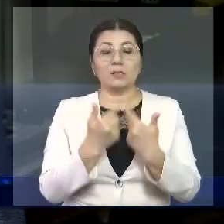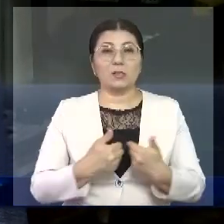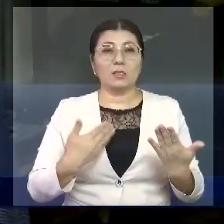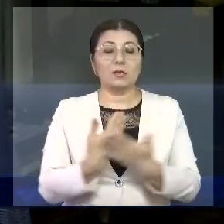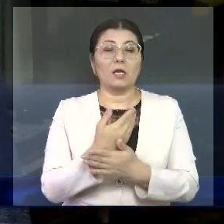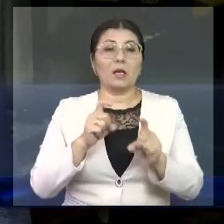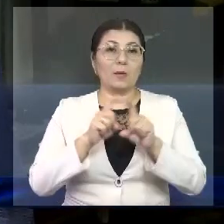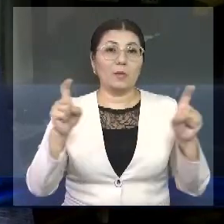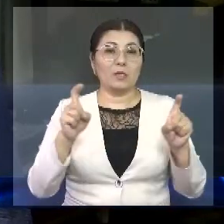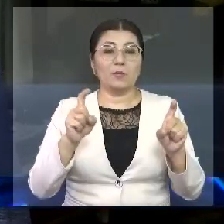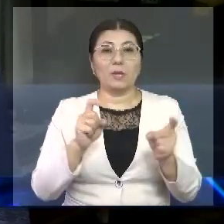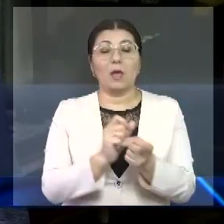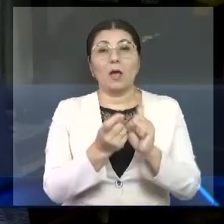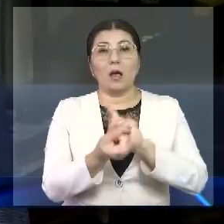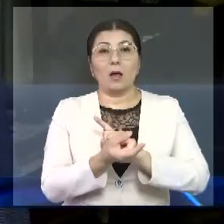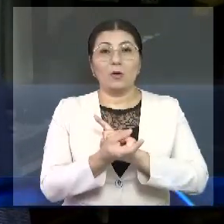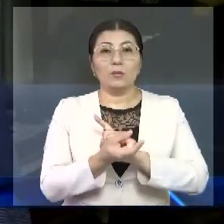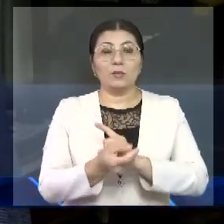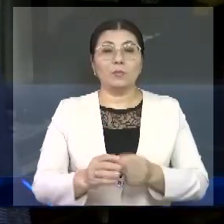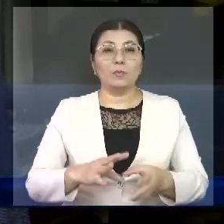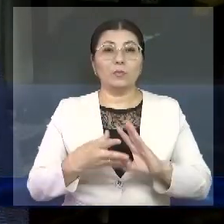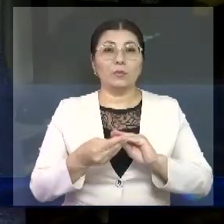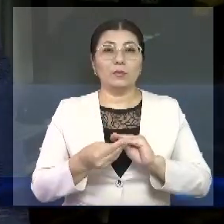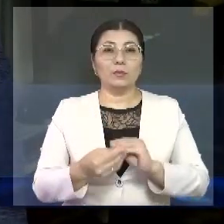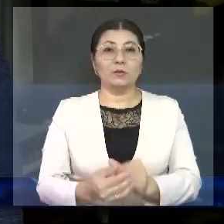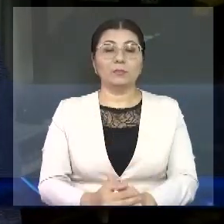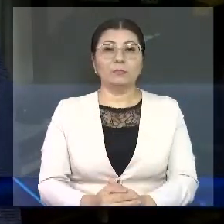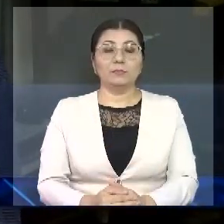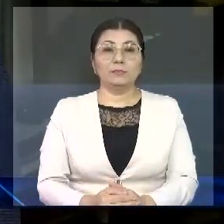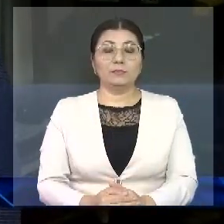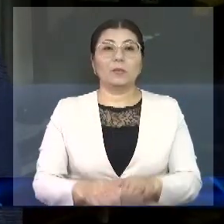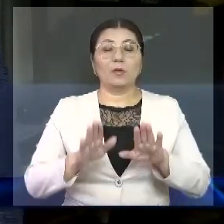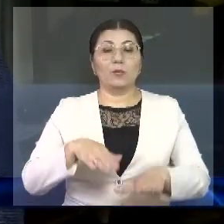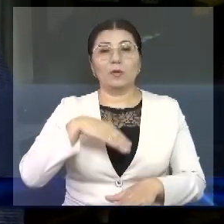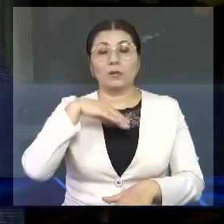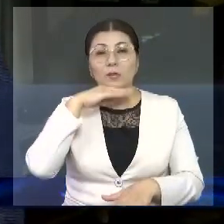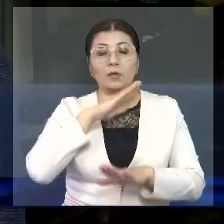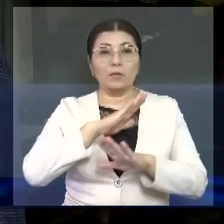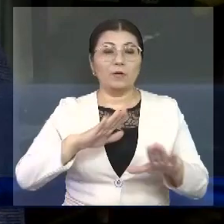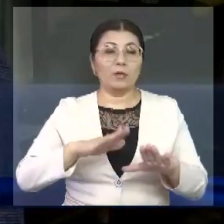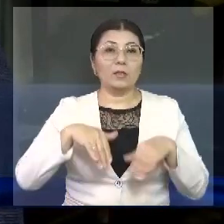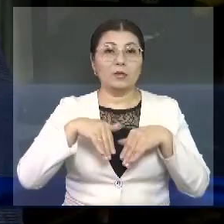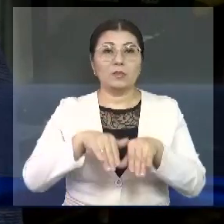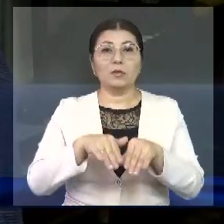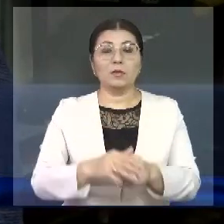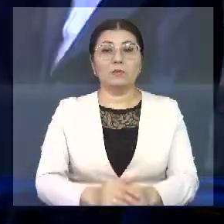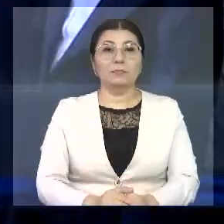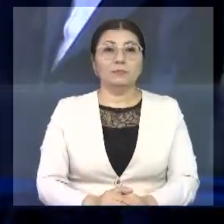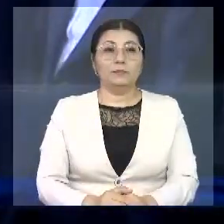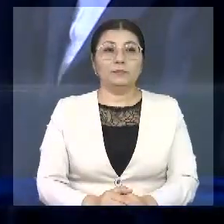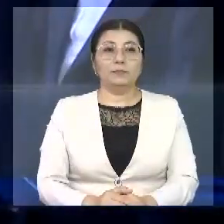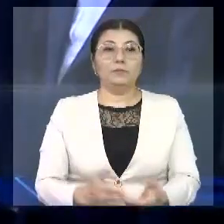ауысып, осының нәтижесінде орын тапшылығы мәселесі белгілі жағдайда шешілді деп айтуға